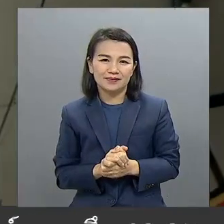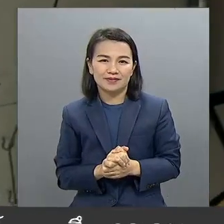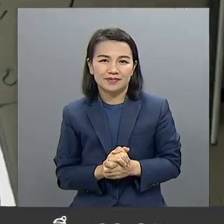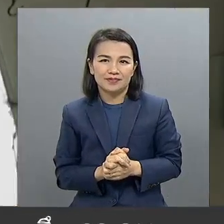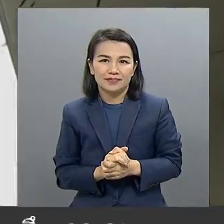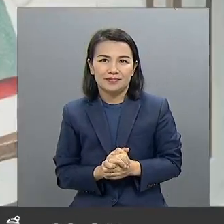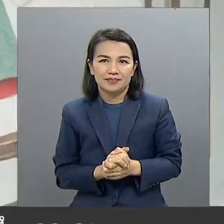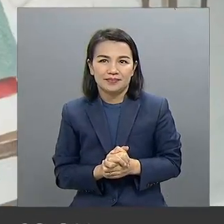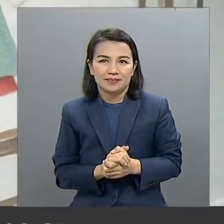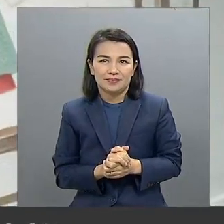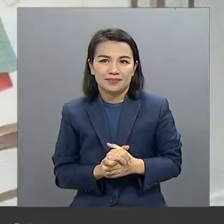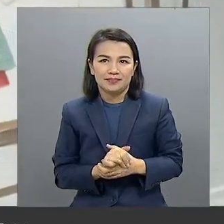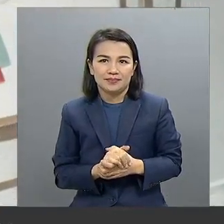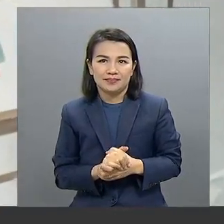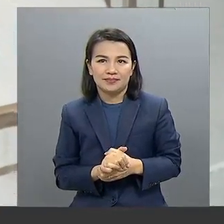เว็ดาส